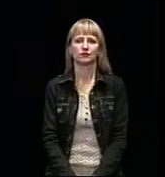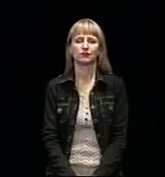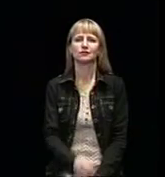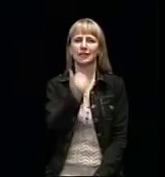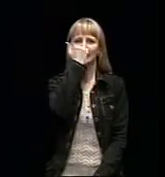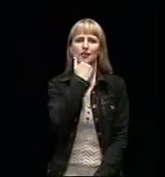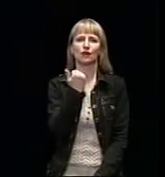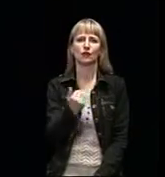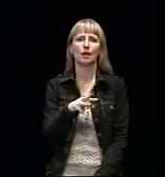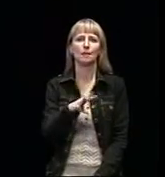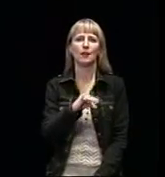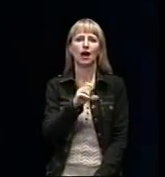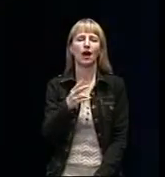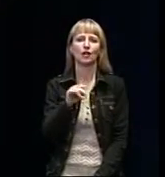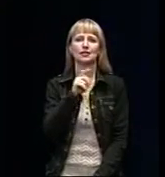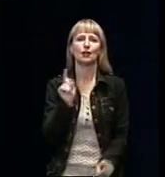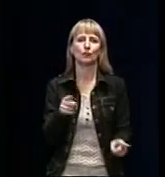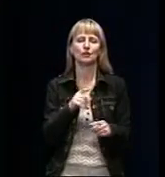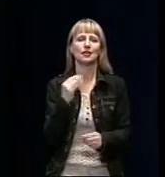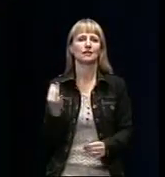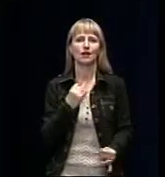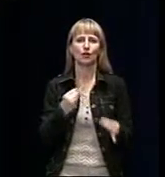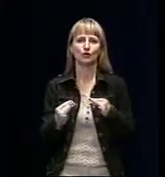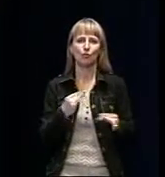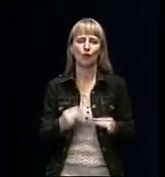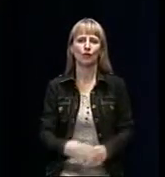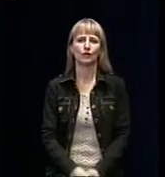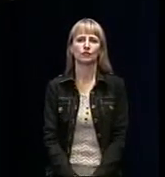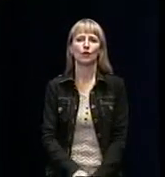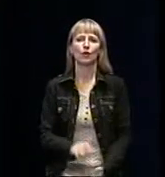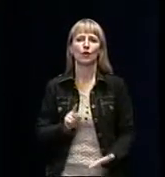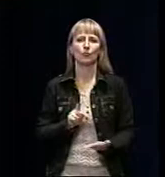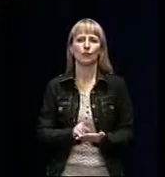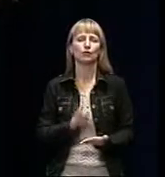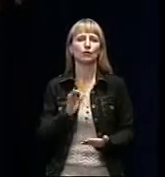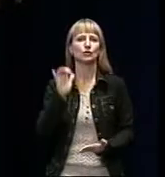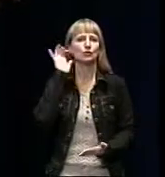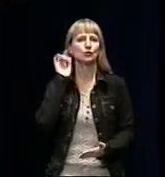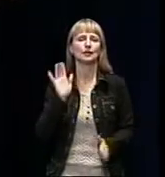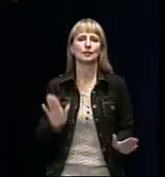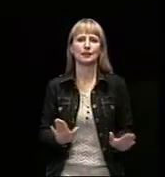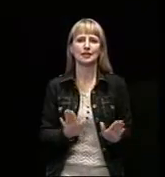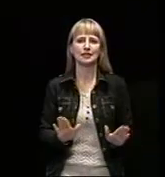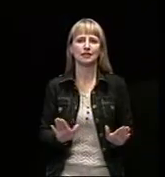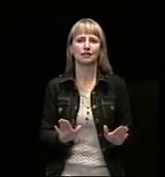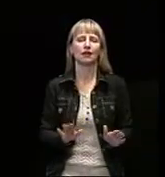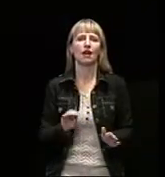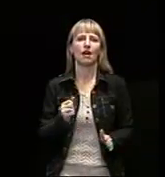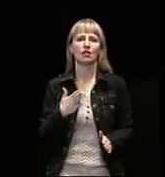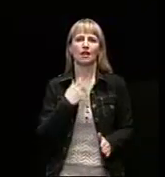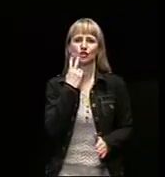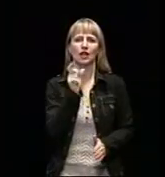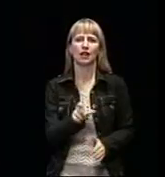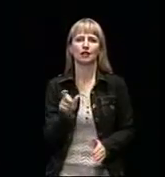Дякую тобі, Михайло, за музику і за цікаву розмову. Обов'язково будемо слухати пісні, ну а наших